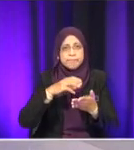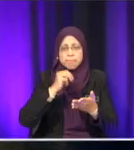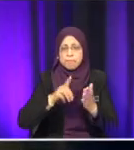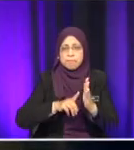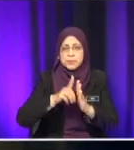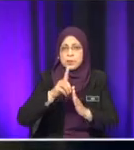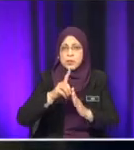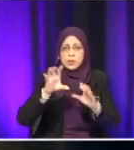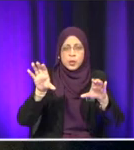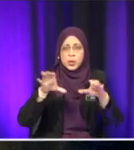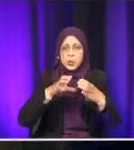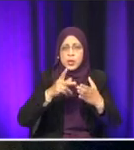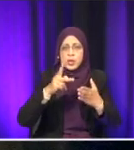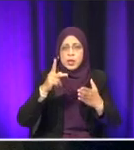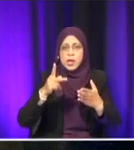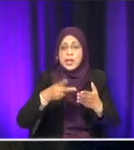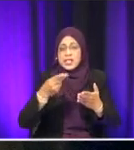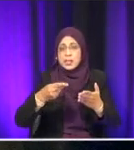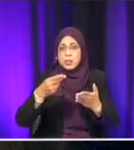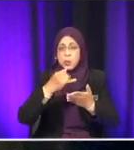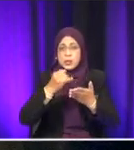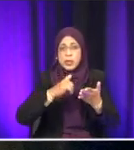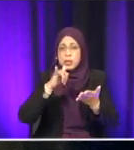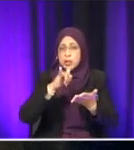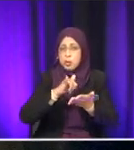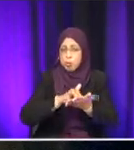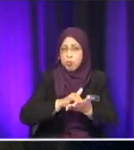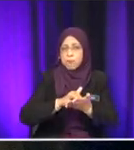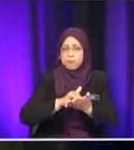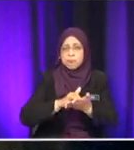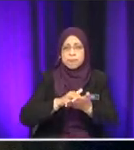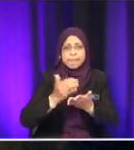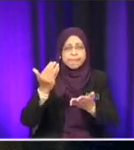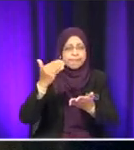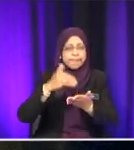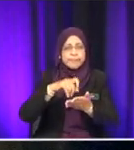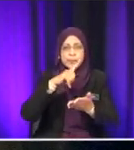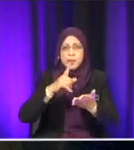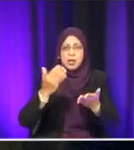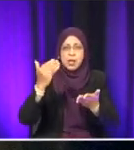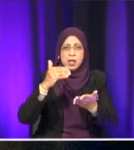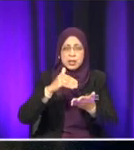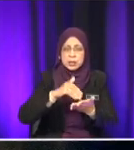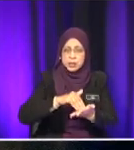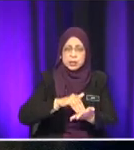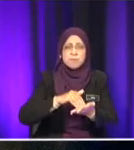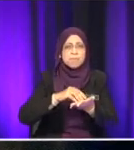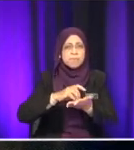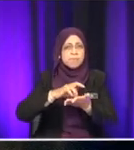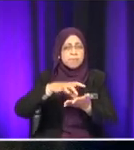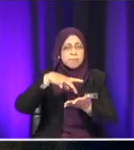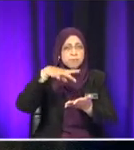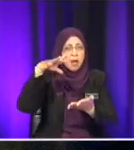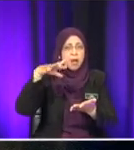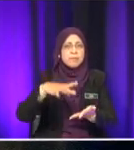penghasilan hasil karya itu ya dan juga maksud di sebalik penghasilan hasil karya itu yang membuatkan hasil karya itu bernilai